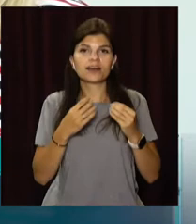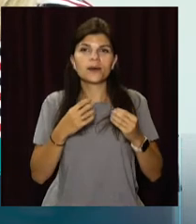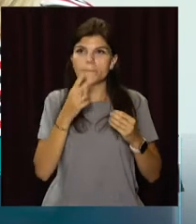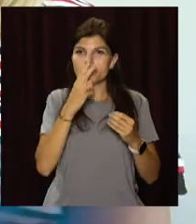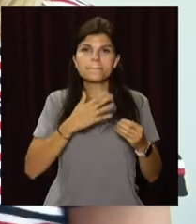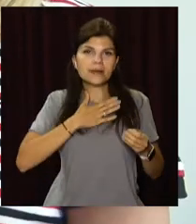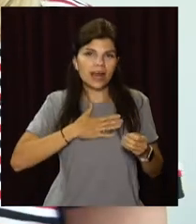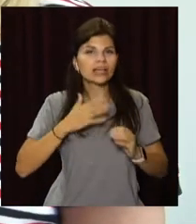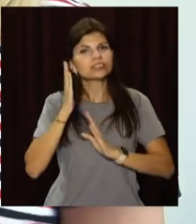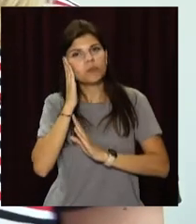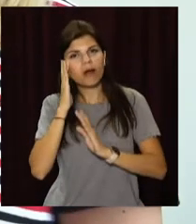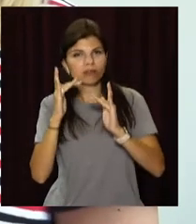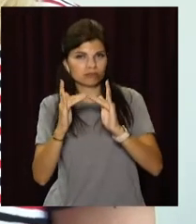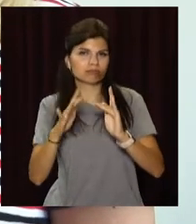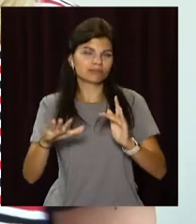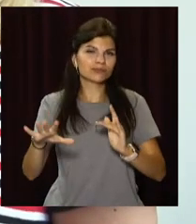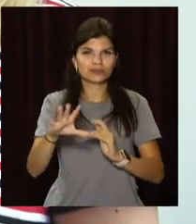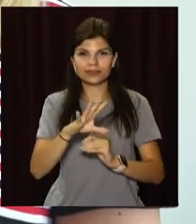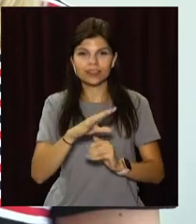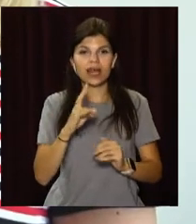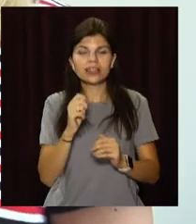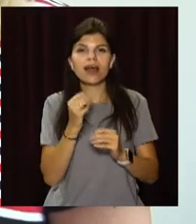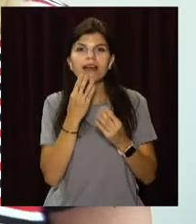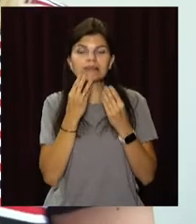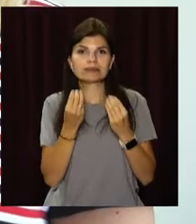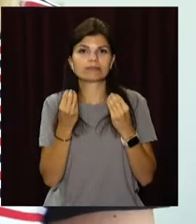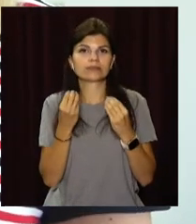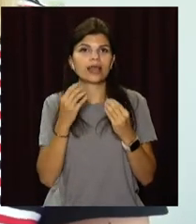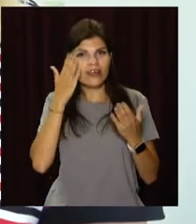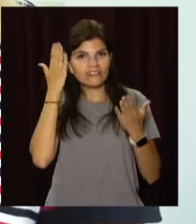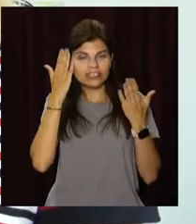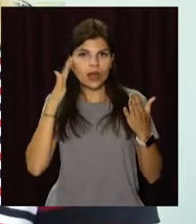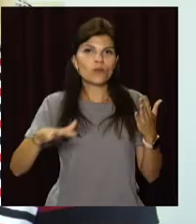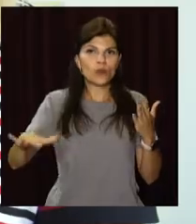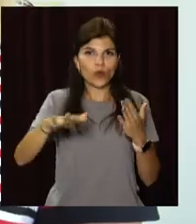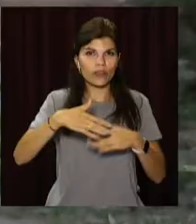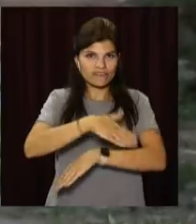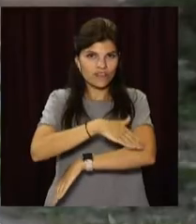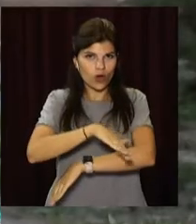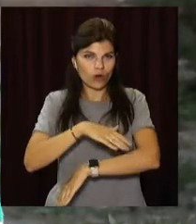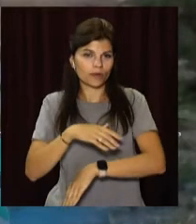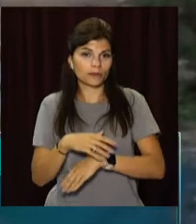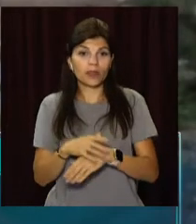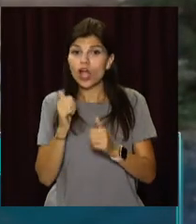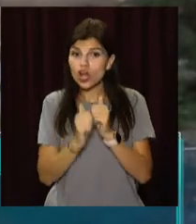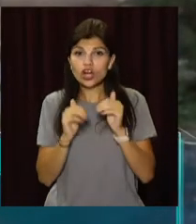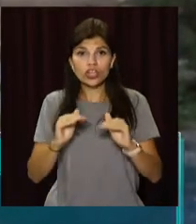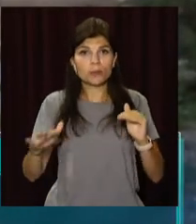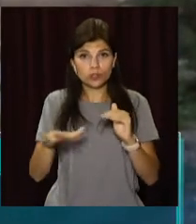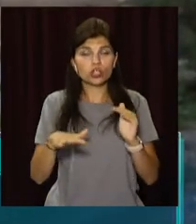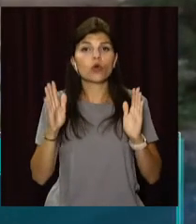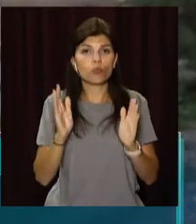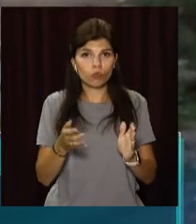затишних спальнях, а також на яскравому веселому майданчику на дворі. Кожна дитяча площадка